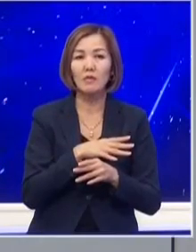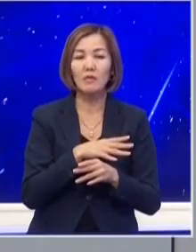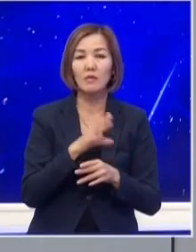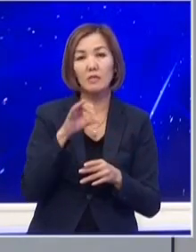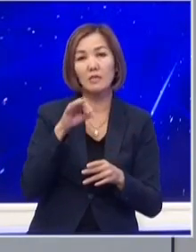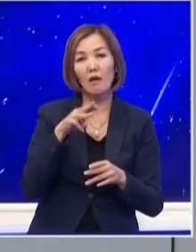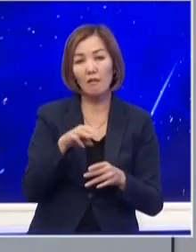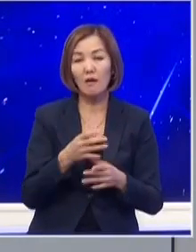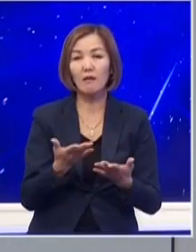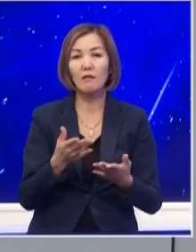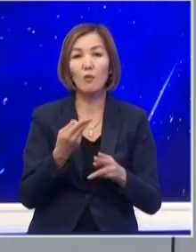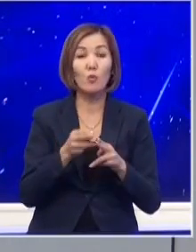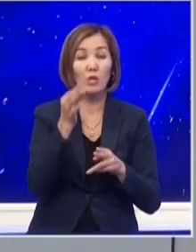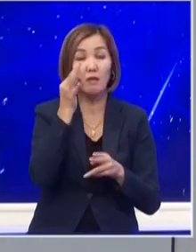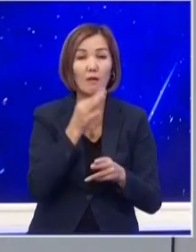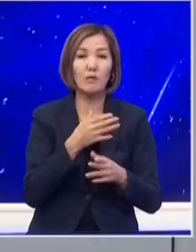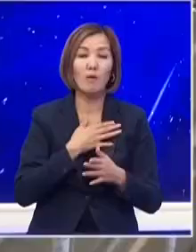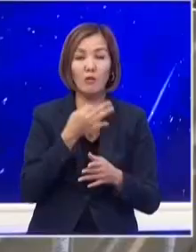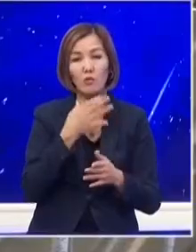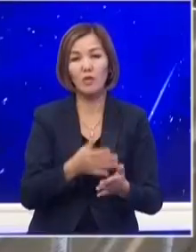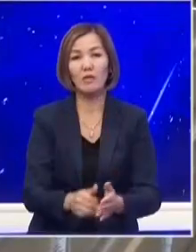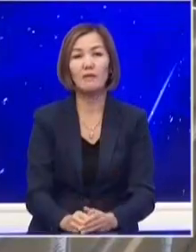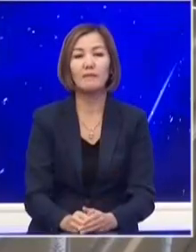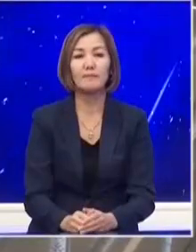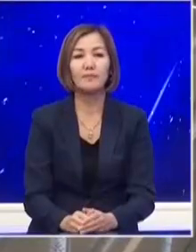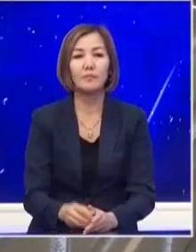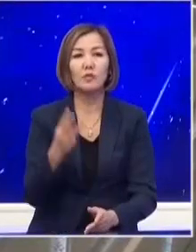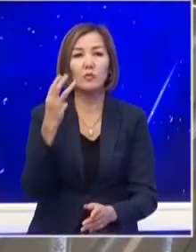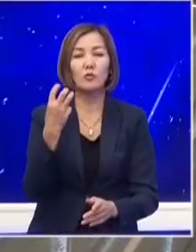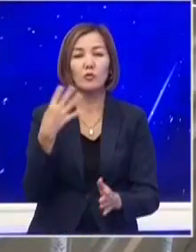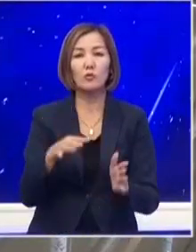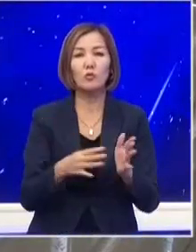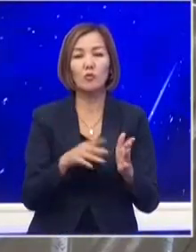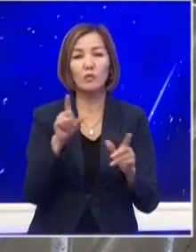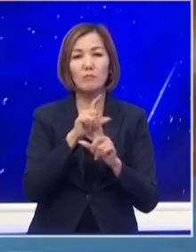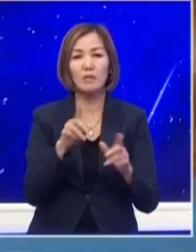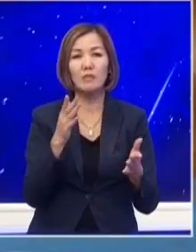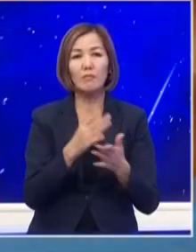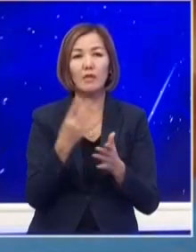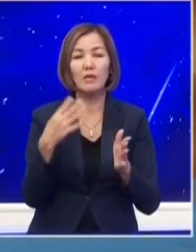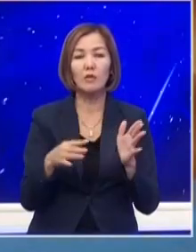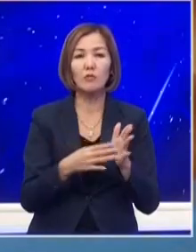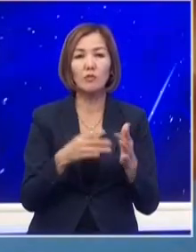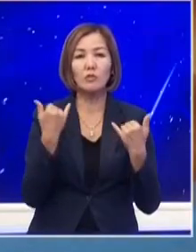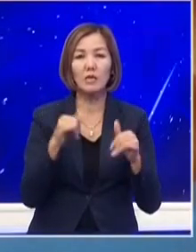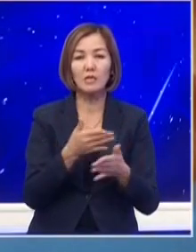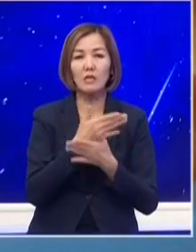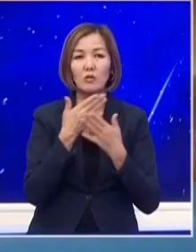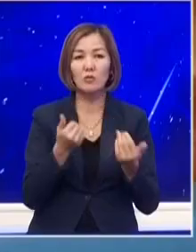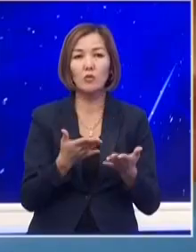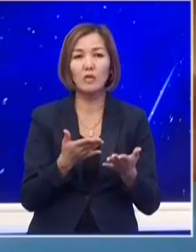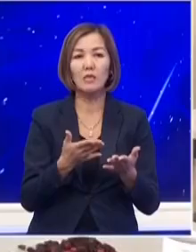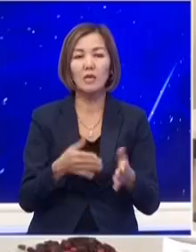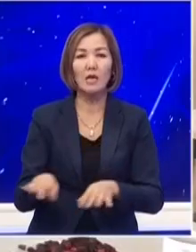Салаттары, тамақтары өте дәмді. Маған өте ұнайды. Өңірде 339 мектеп бар. Оның 49-ында асхана жоқ. Бұл білім ошақтарында